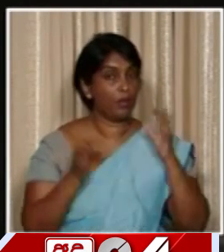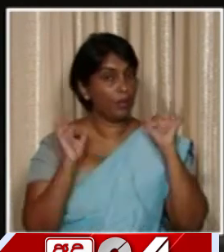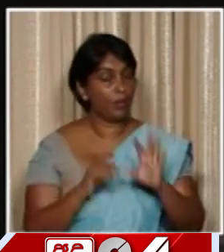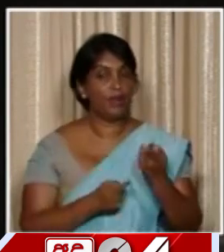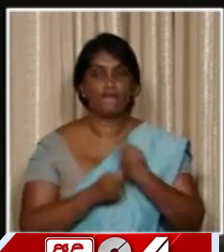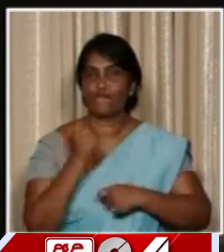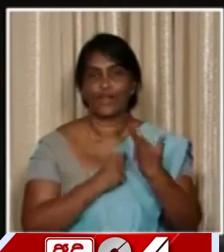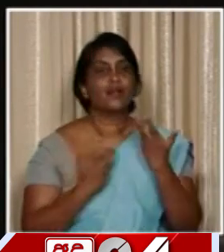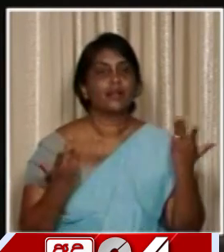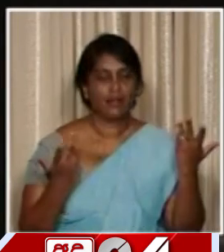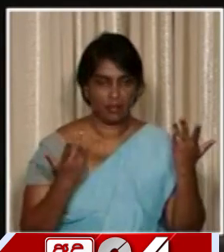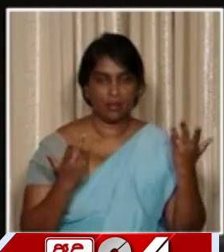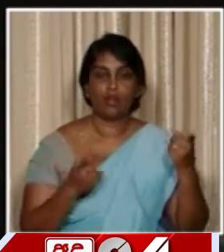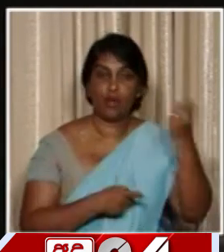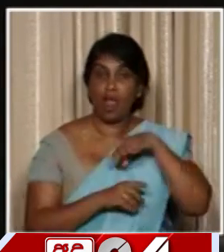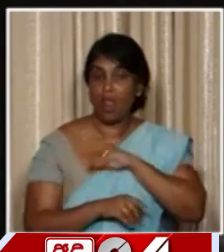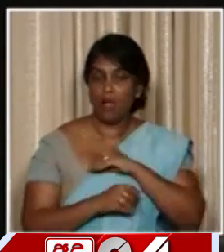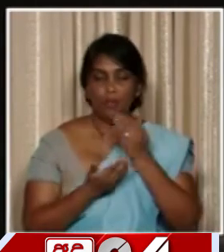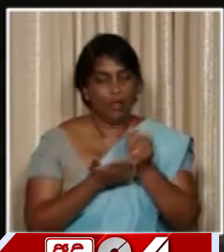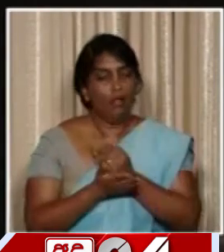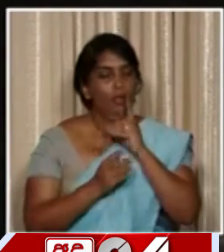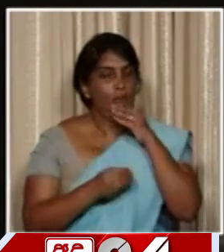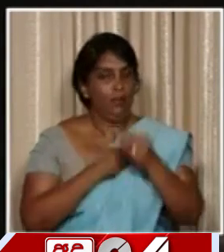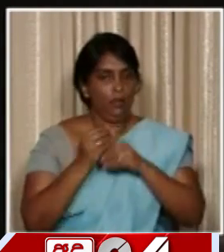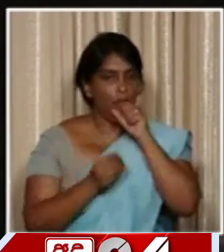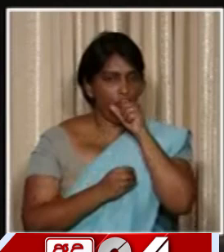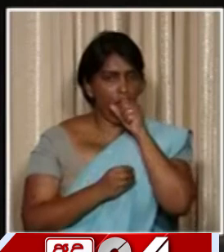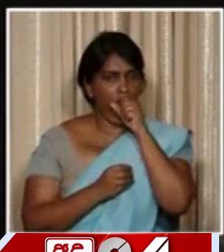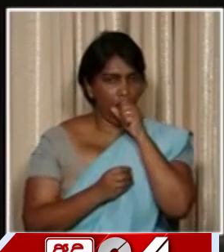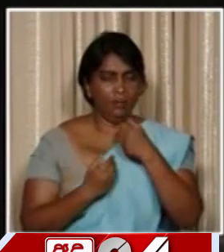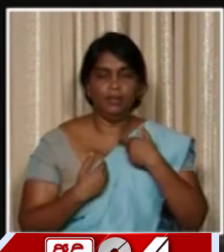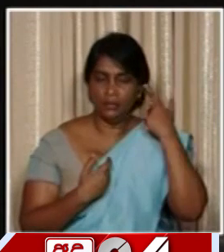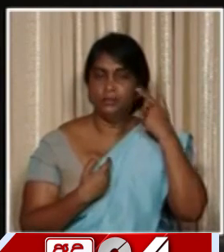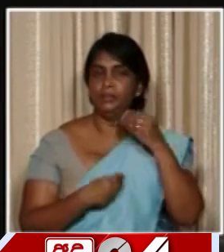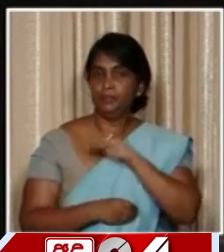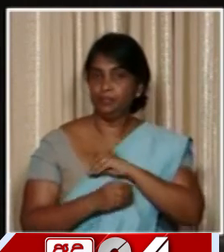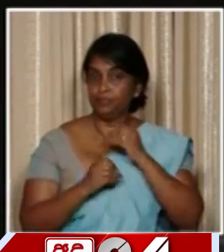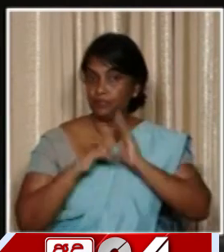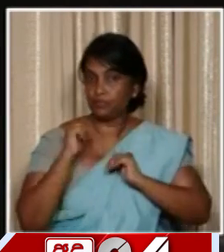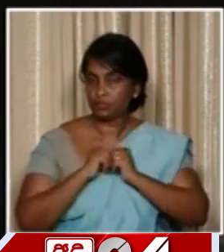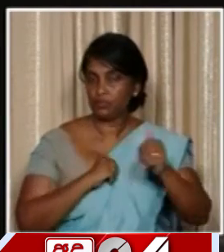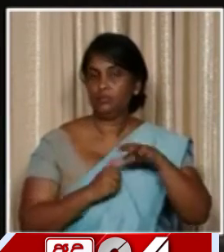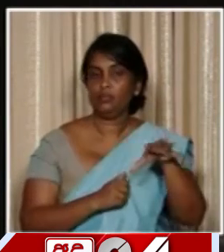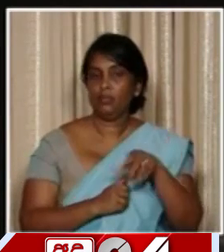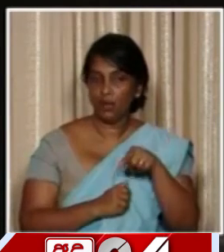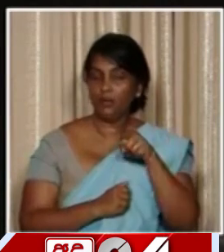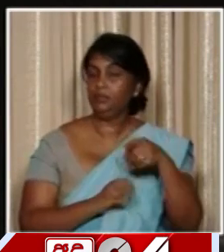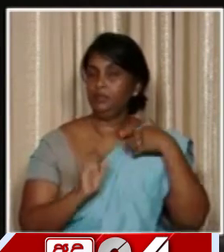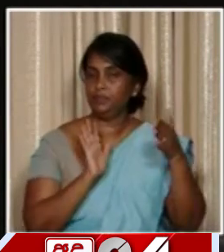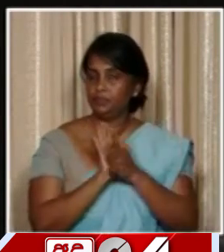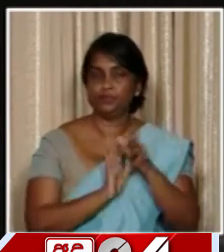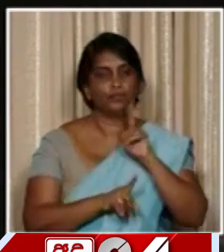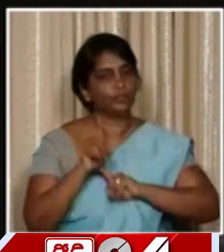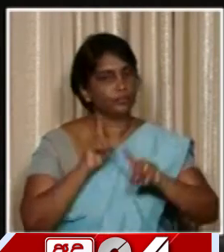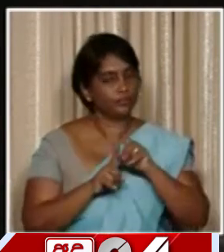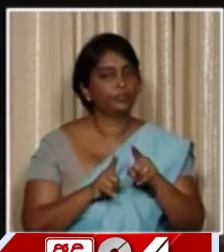වෙන්න ව්‍යාපාර කරන්නේ නැහැ. ඔවුන් ලාභයක් තියාගෙන තමයි ව්‍යාපාර කරන්නේ. අපි දැනගන්න ඕනේ ඒ සඳහා අවශ්‍ය ක්‍රමවේදයන් පාවිච්චි කරලා ඔවුන් එක සාකච්ඡා